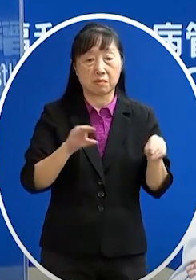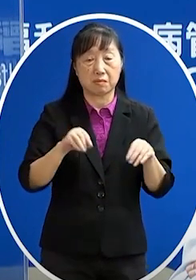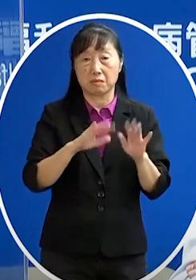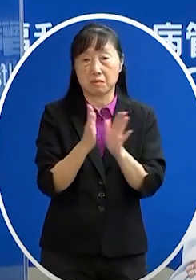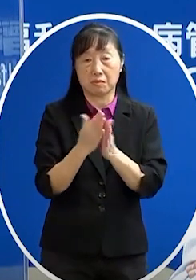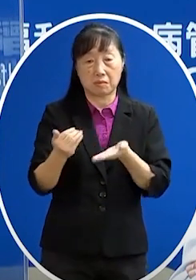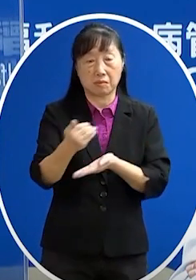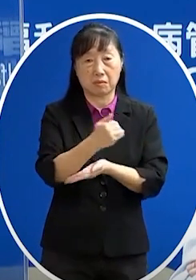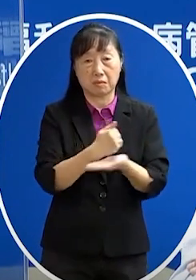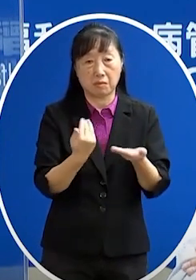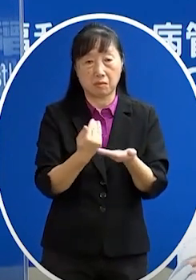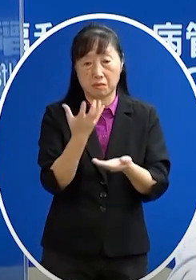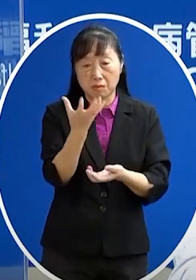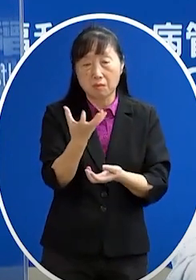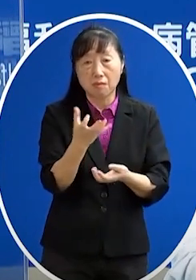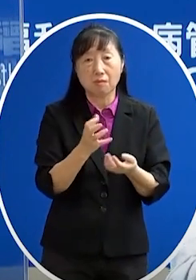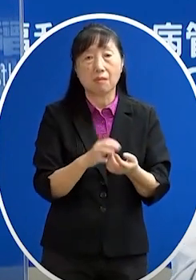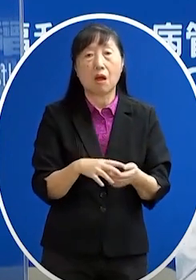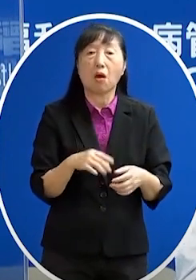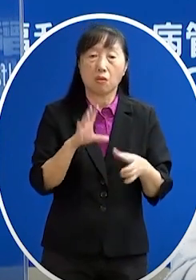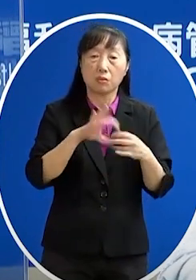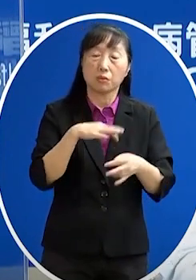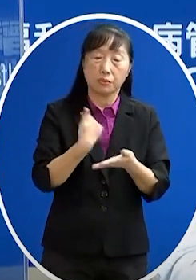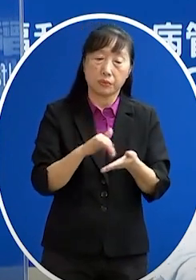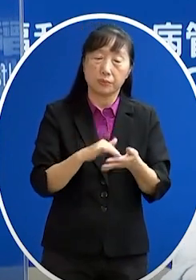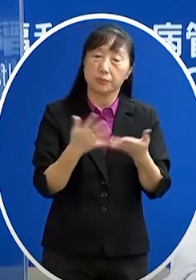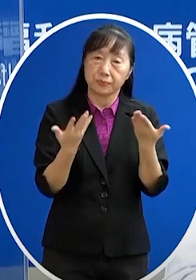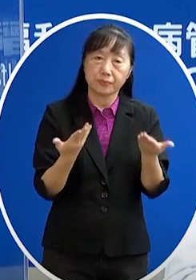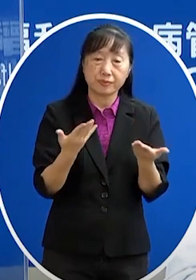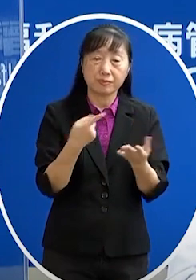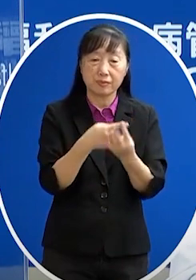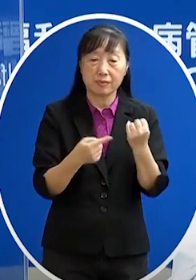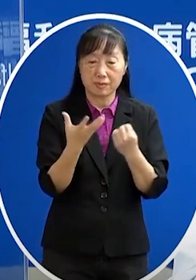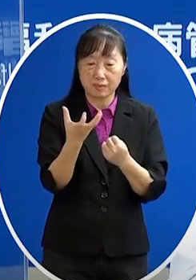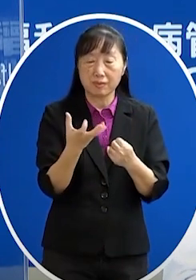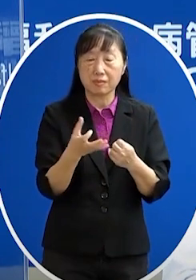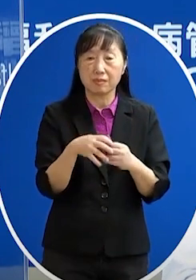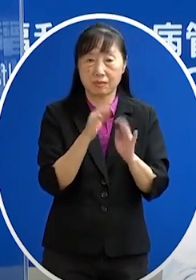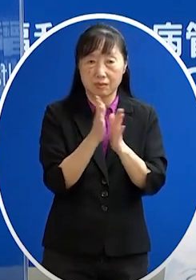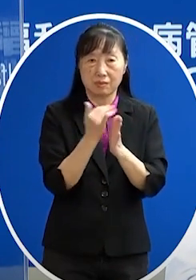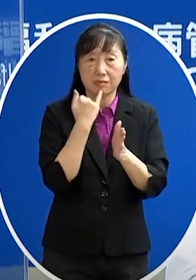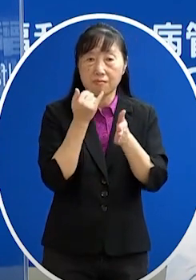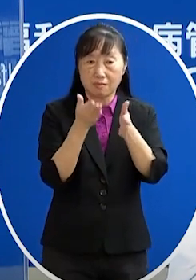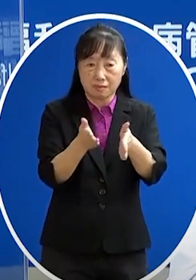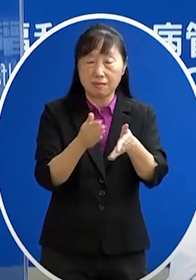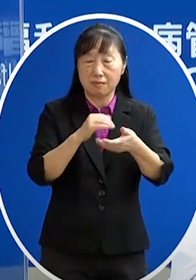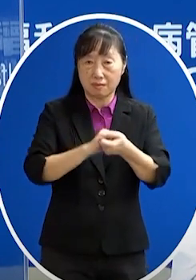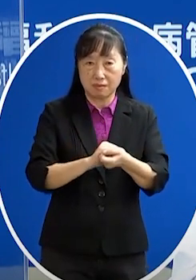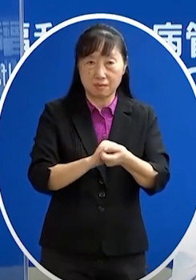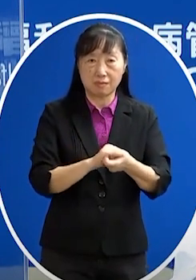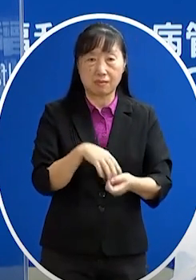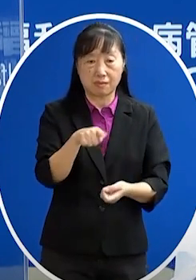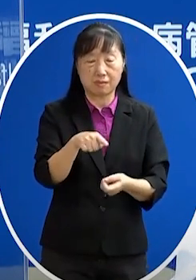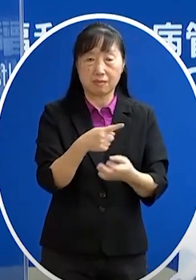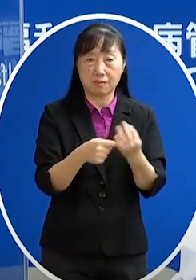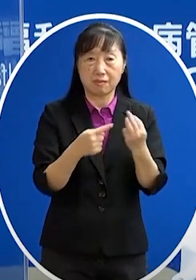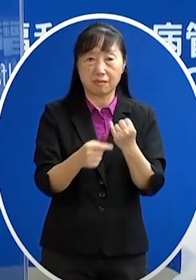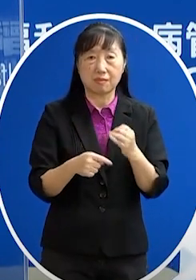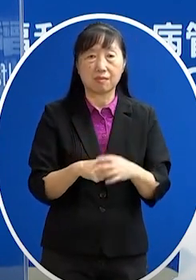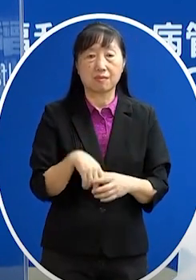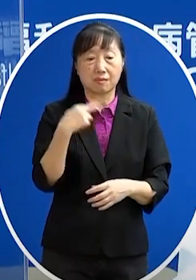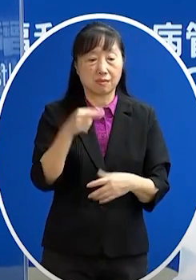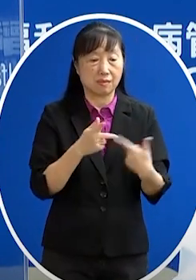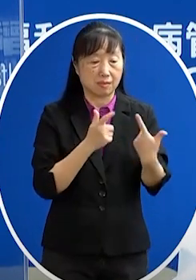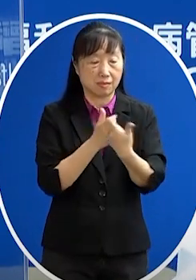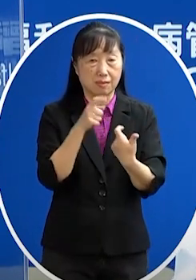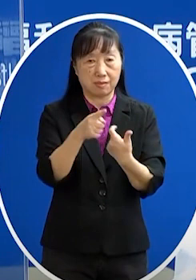批，好，大致上有一定的量，好，那问题是个量，只要能够确定，我们最主要能够确定的量，然后再